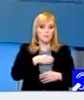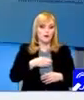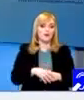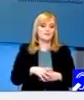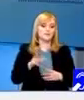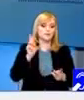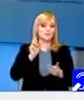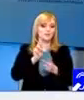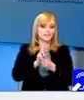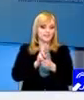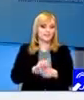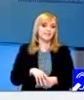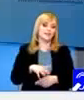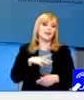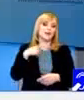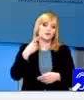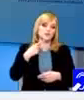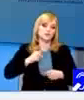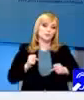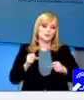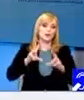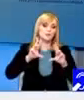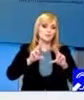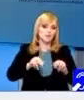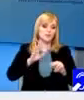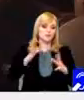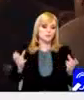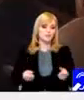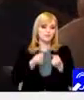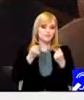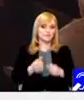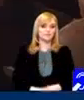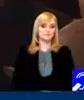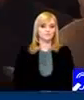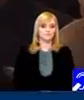dat citire unei declarații de susținere reciprocă și reîntregire națională.